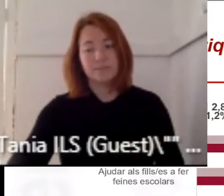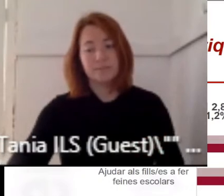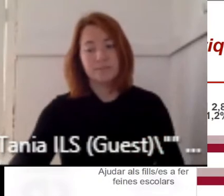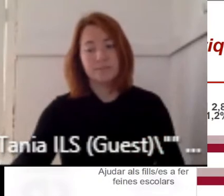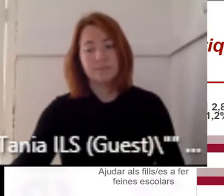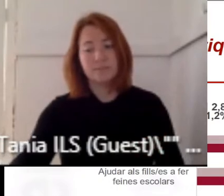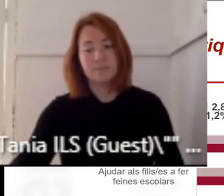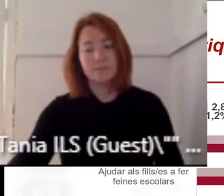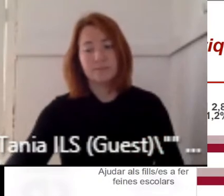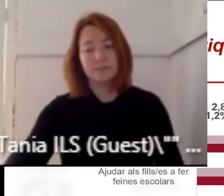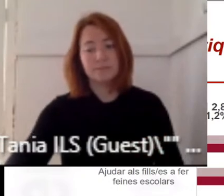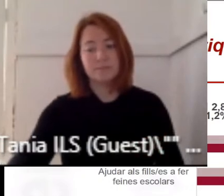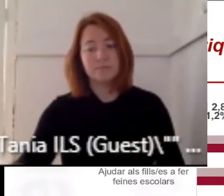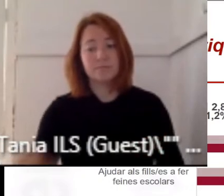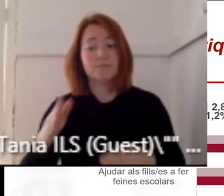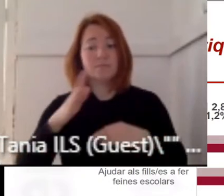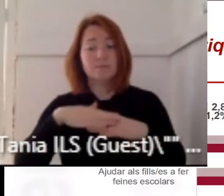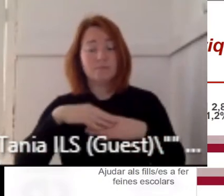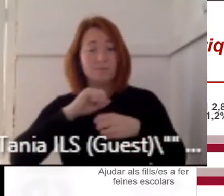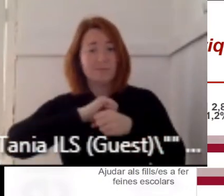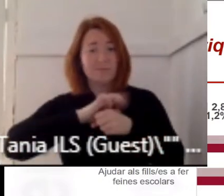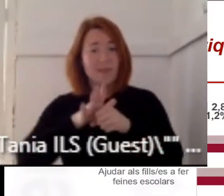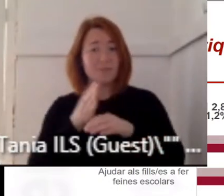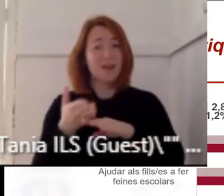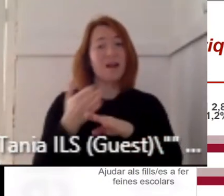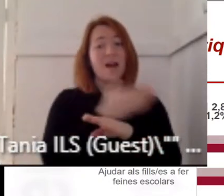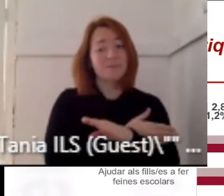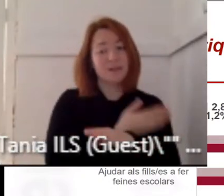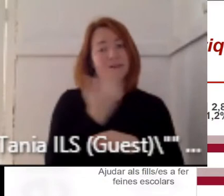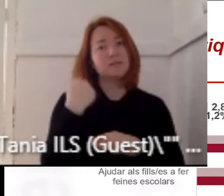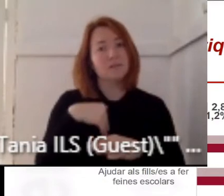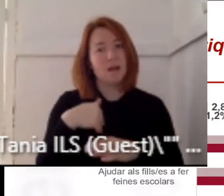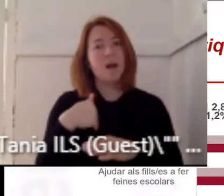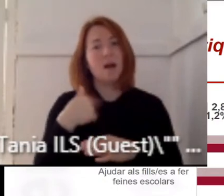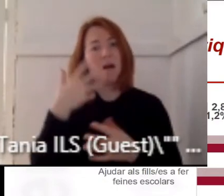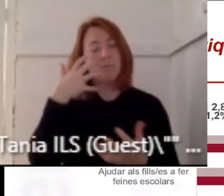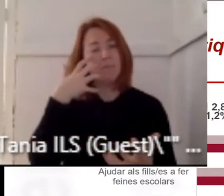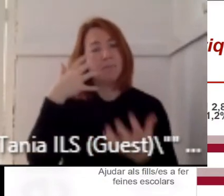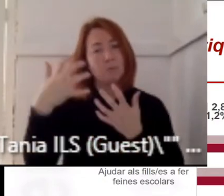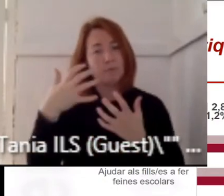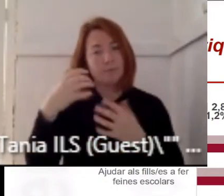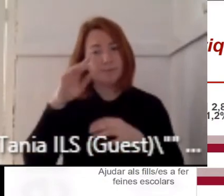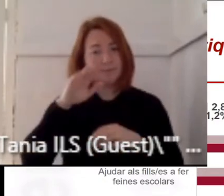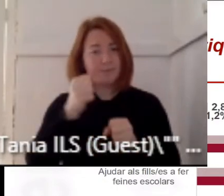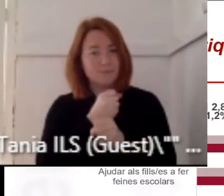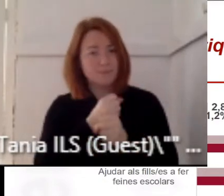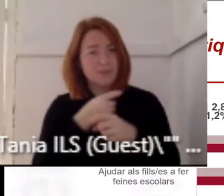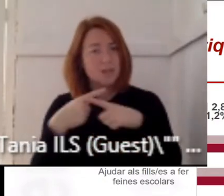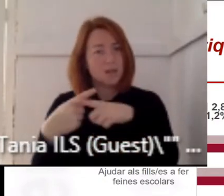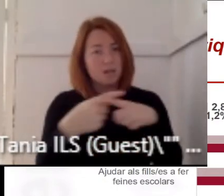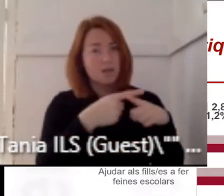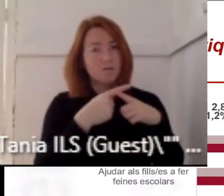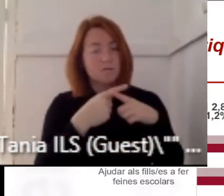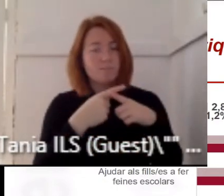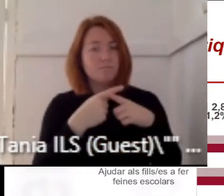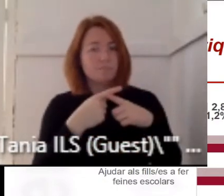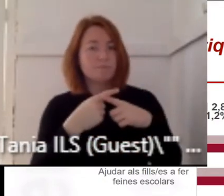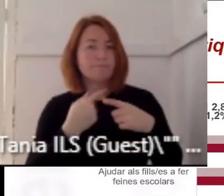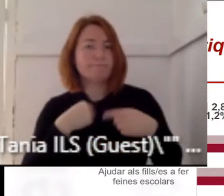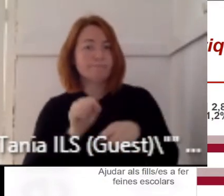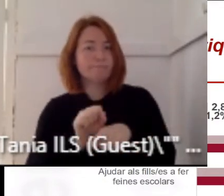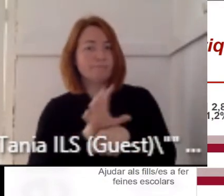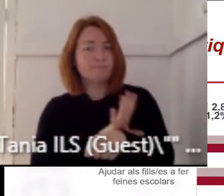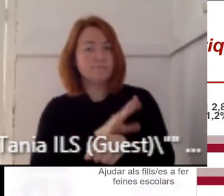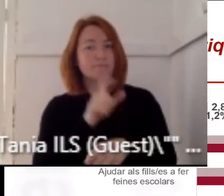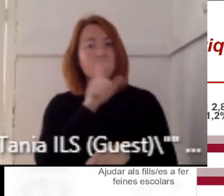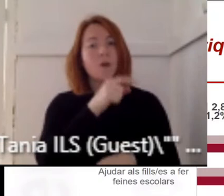pandèmia doncs, encara s'ha posat més de relleu aquesta necessitat d'aprofundir i treballar cap a una corresponsabilitat efectiva entre dones i homes. Veiem que